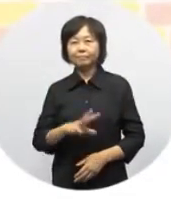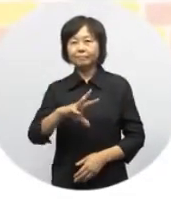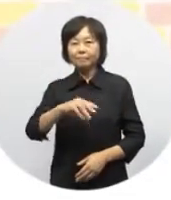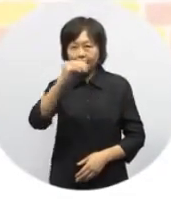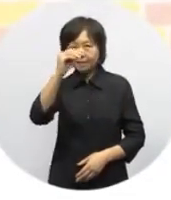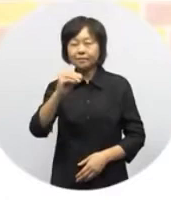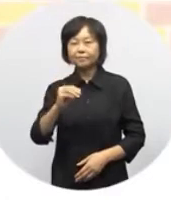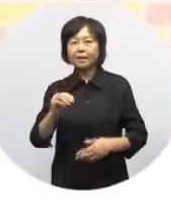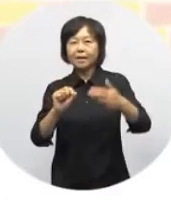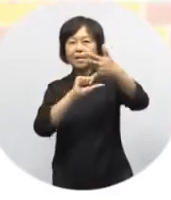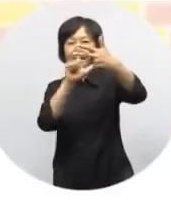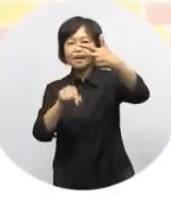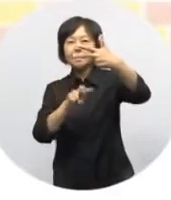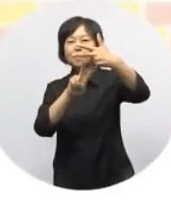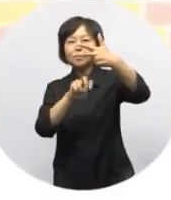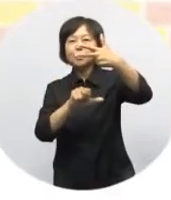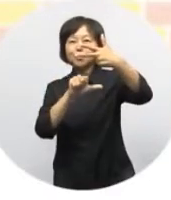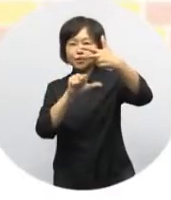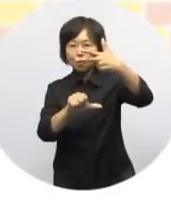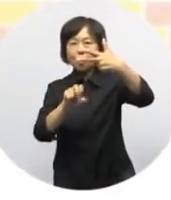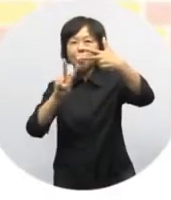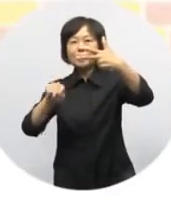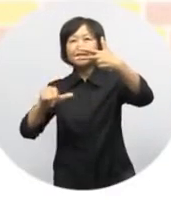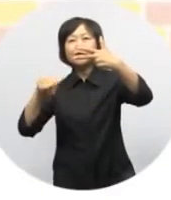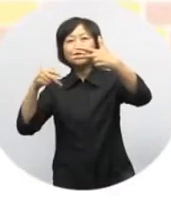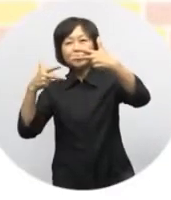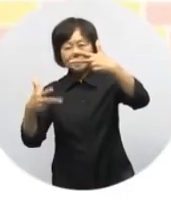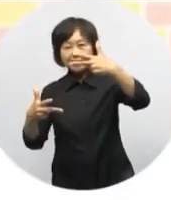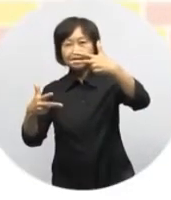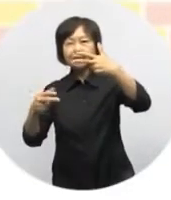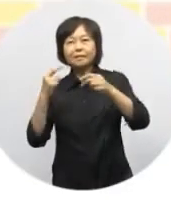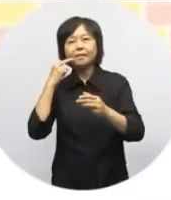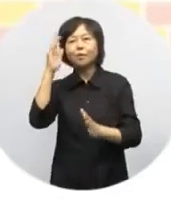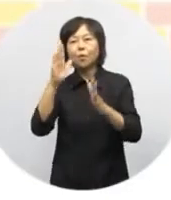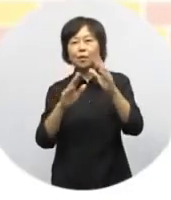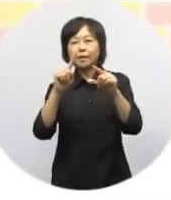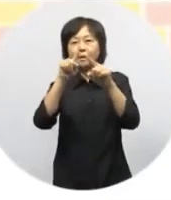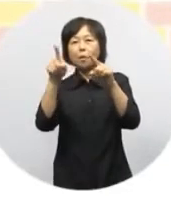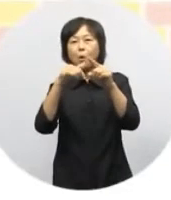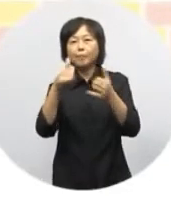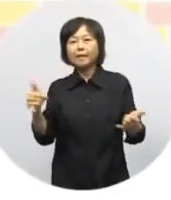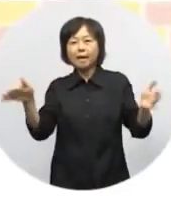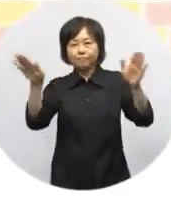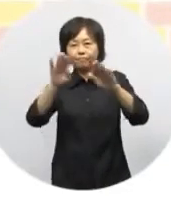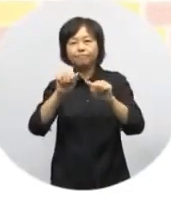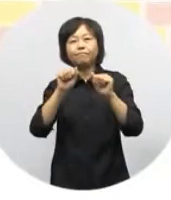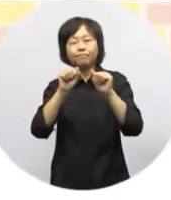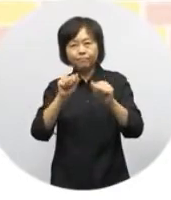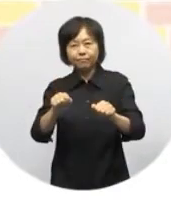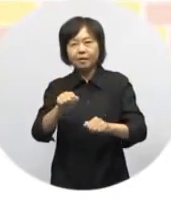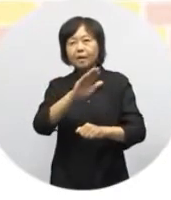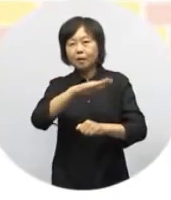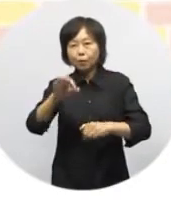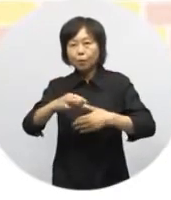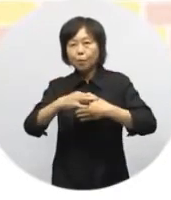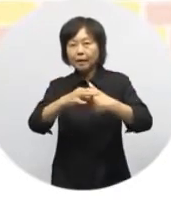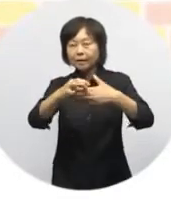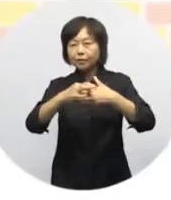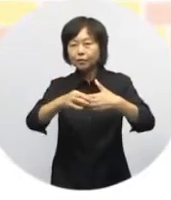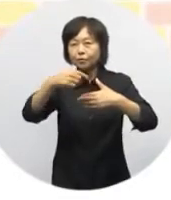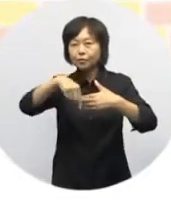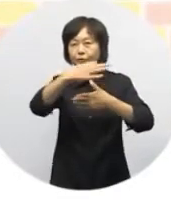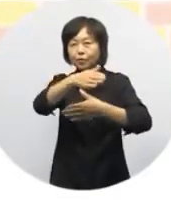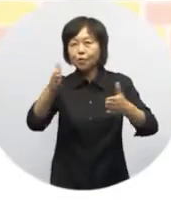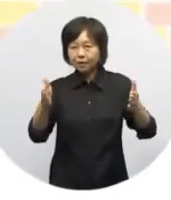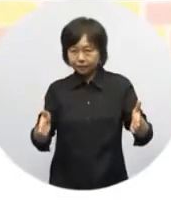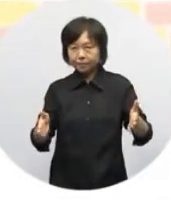まずは7月25日と27日、松林公民館で開催された子ども卓球教室